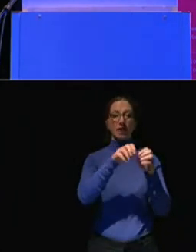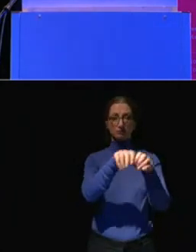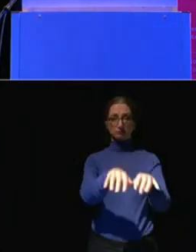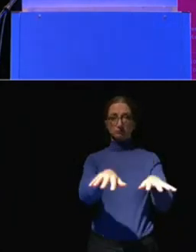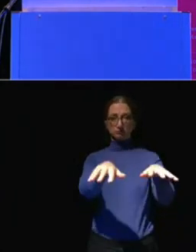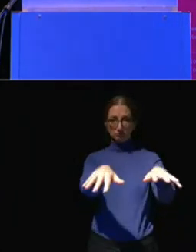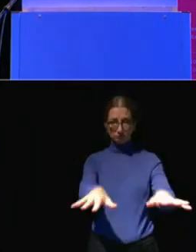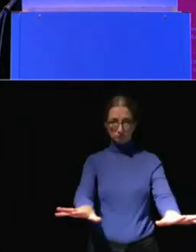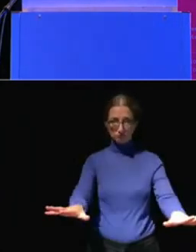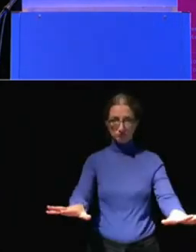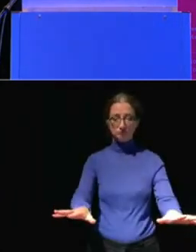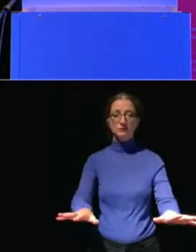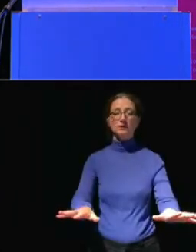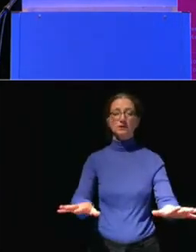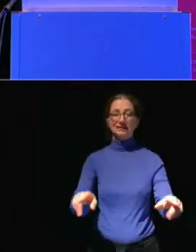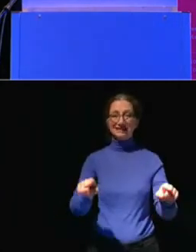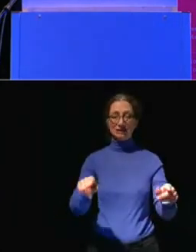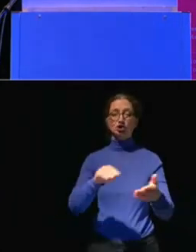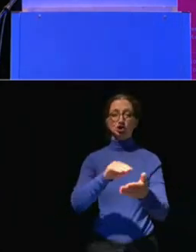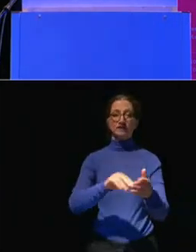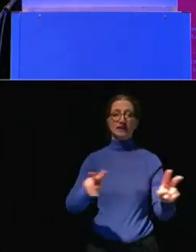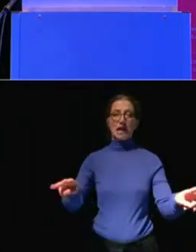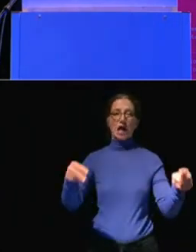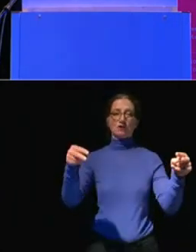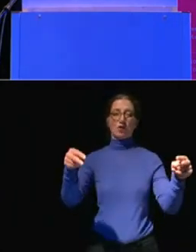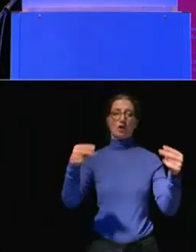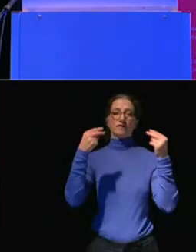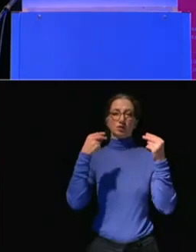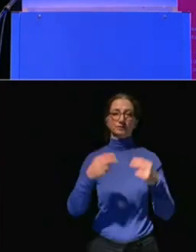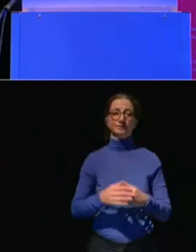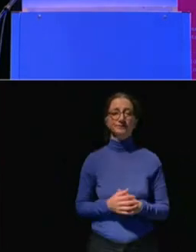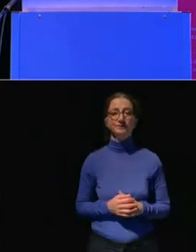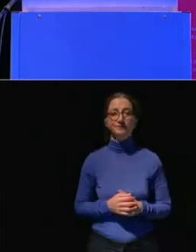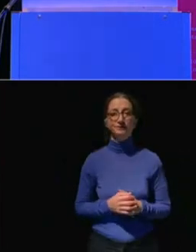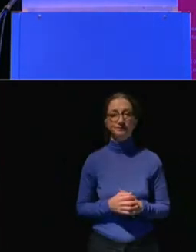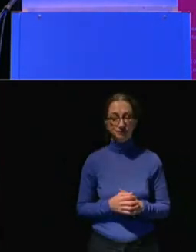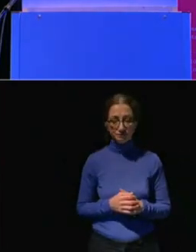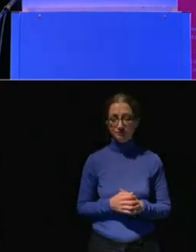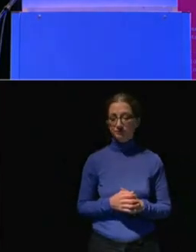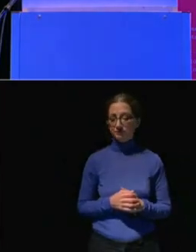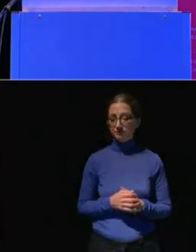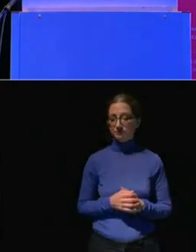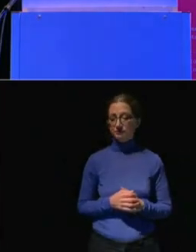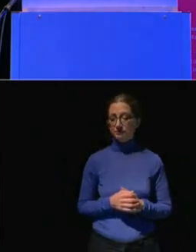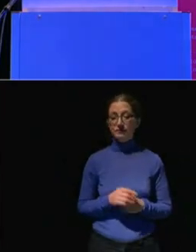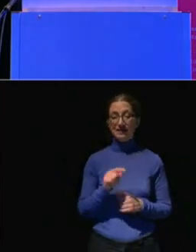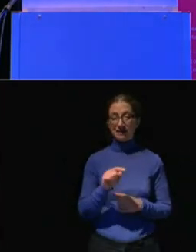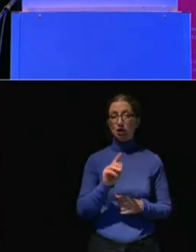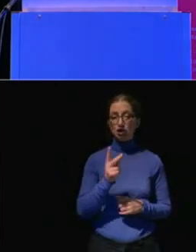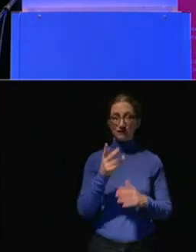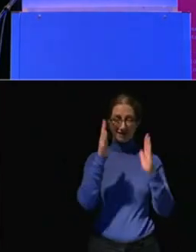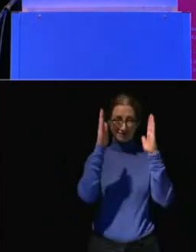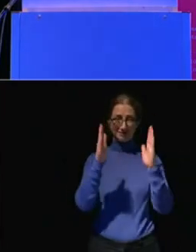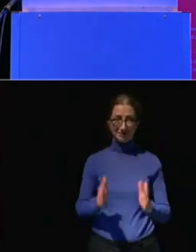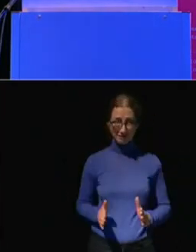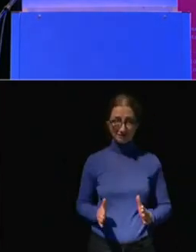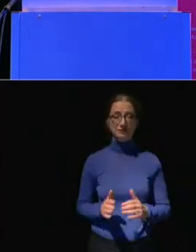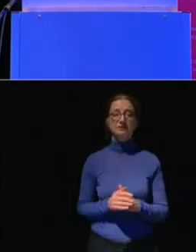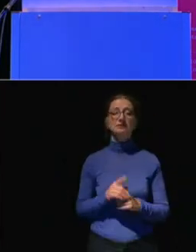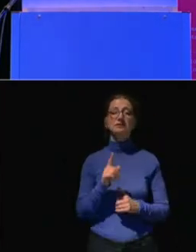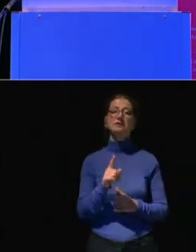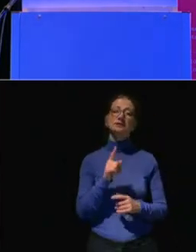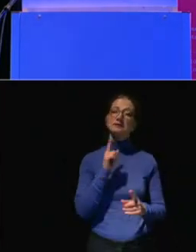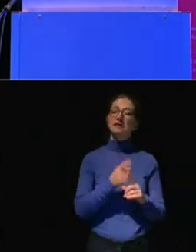Ländern geschickt wurde, die diesen schriftlich beantwortet haben. Ziel dieses zweiten Teils war es, die Systeme auf